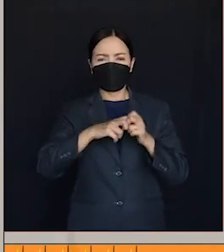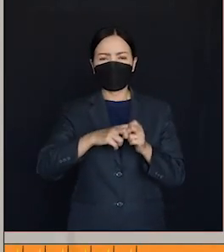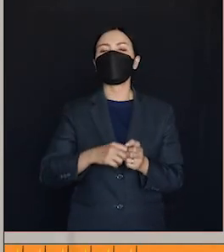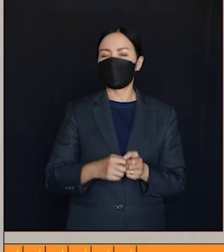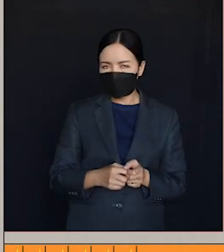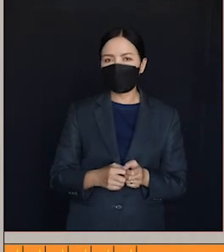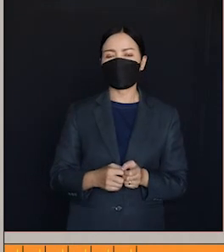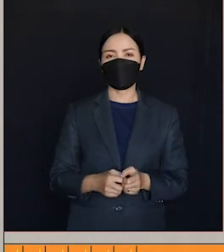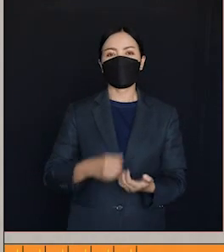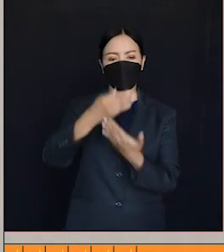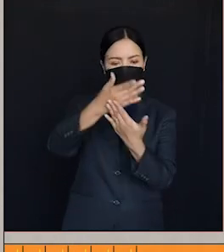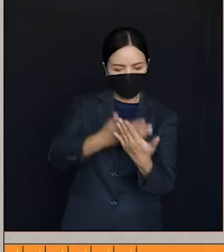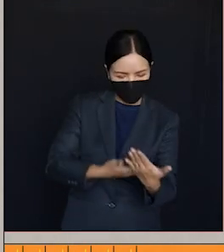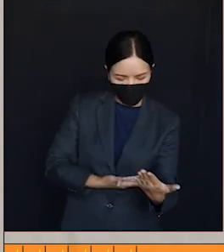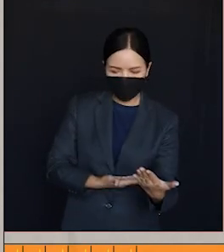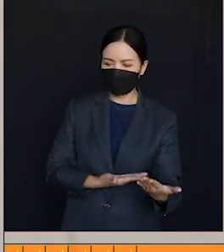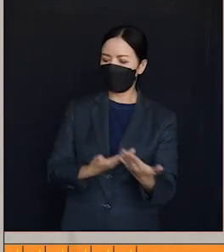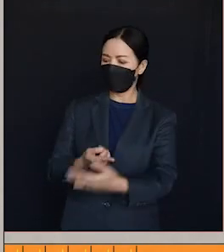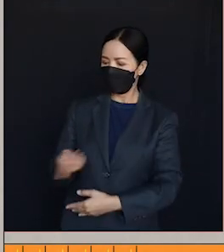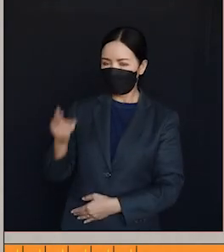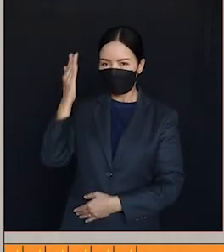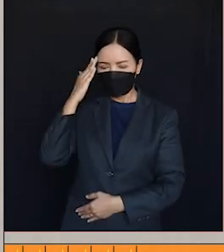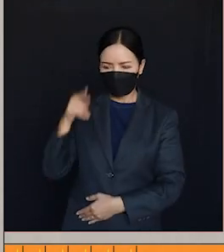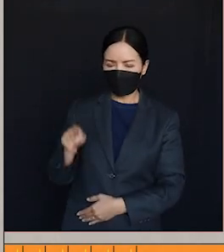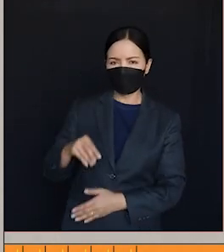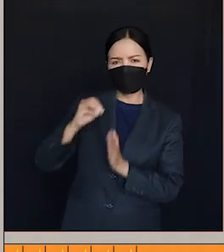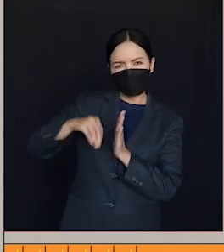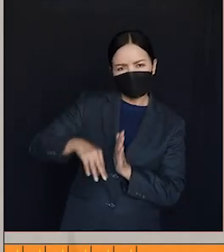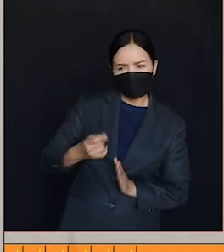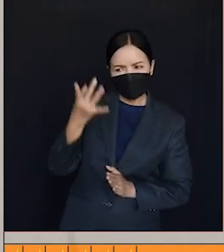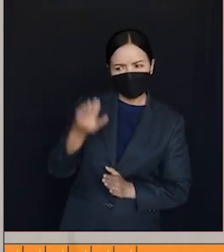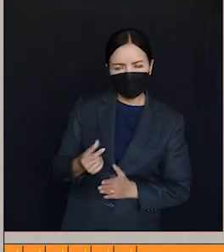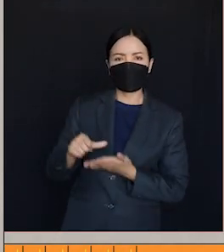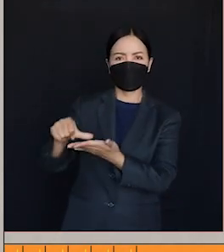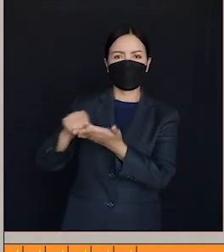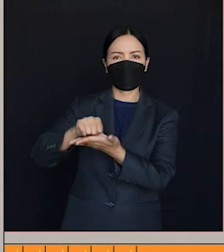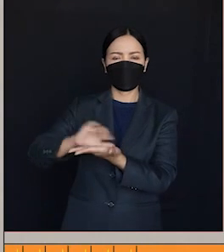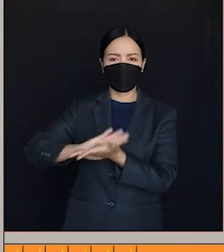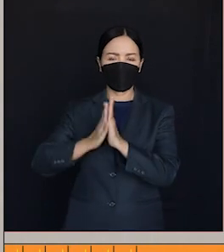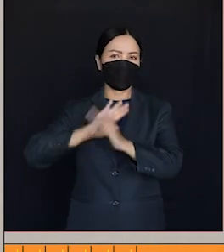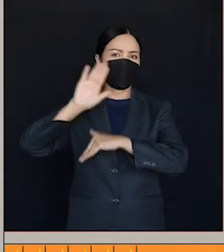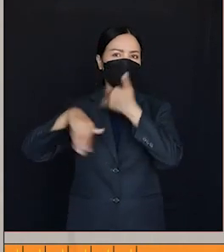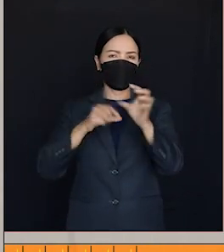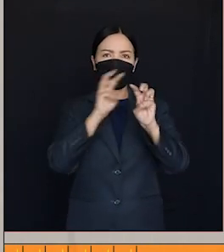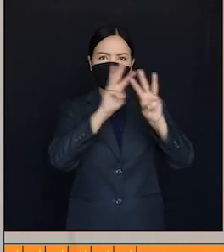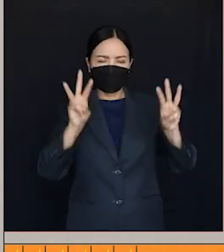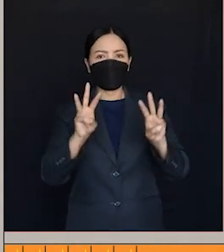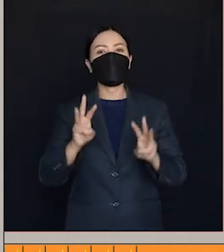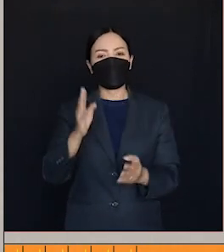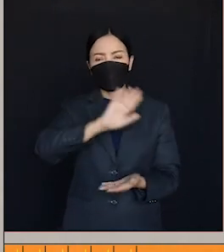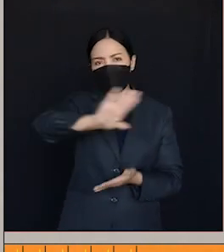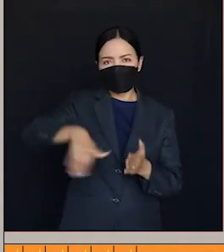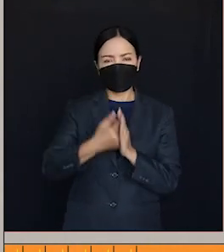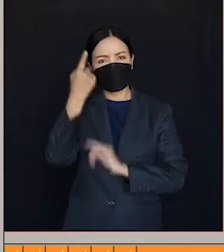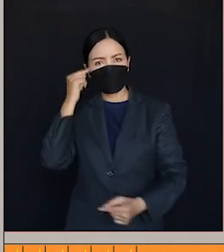านนะครับออกมาให้ทางนักพัฒนาเนี่ยได้ทราบแล้วก็นำข้อมูลดังกล่าวเนี่ยไปปรับปรุงแก้ไขนะเว็บให้เว็บไซต์สามารถเข้าถึง